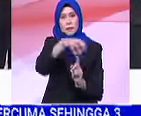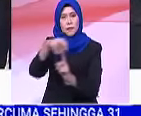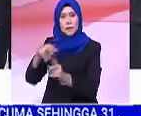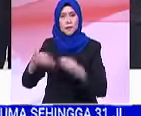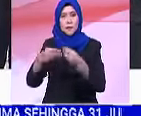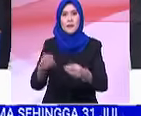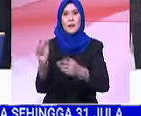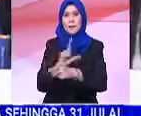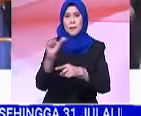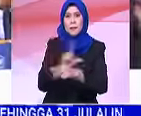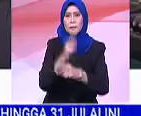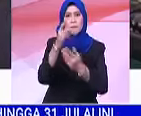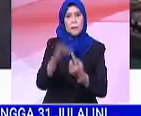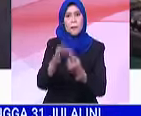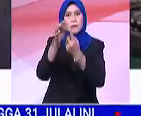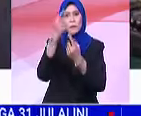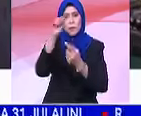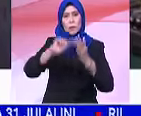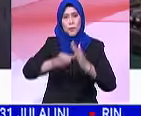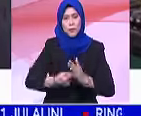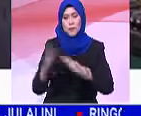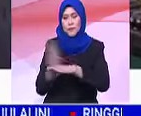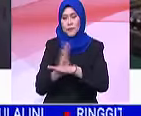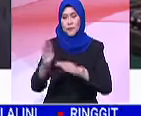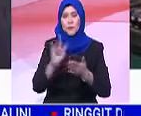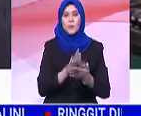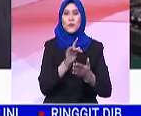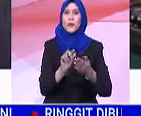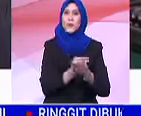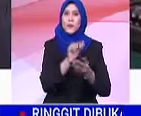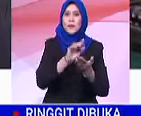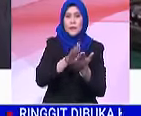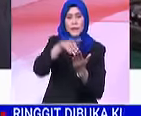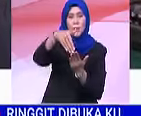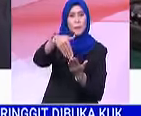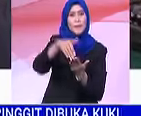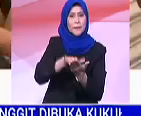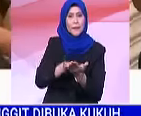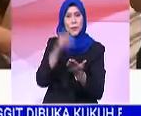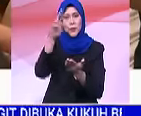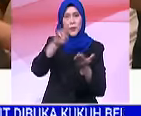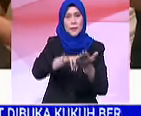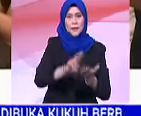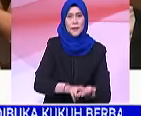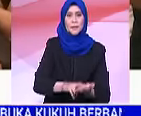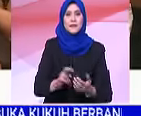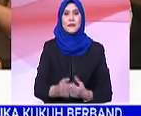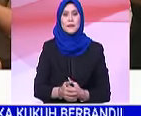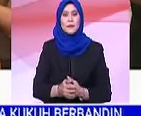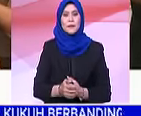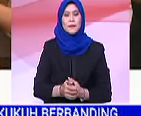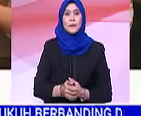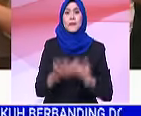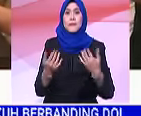latihan khusus untuk mengendalikan perniagaan melalui aplikasi e-dompet semasa mendaftar. You are advertising your